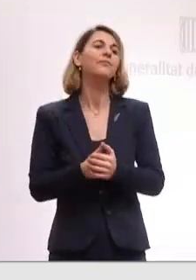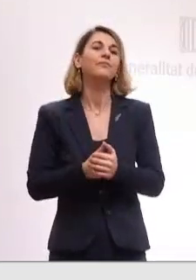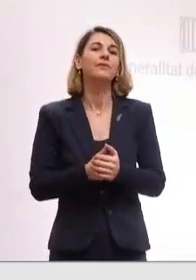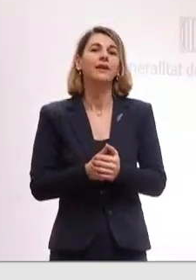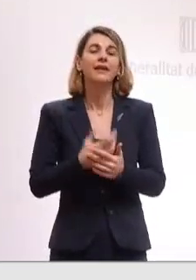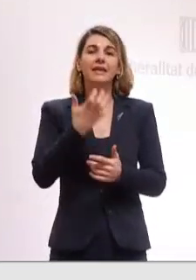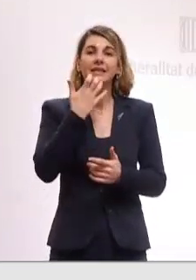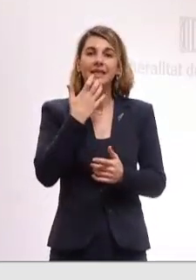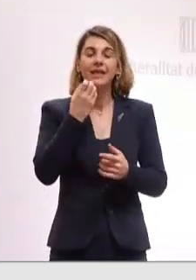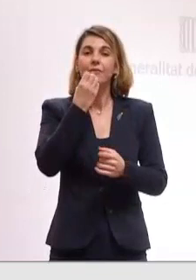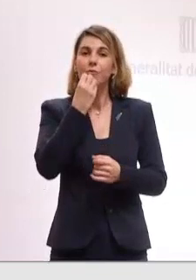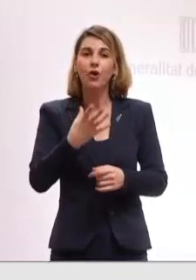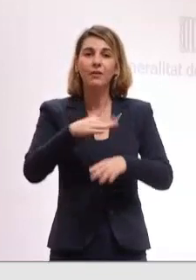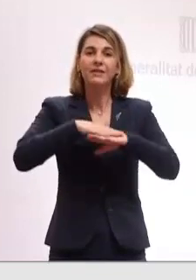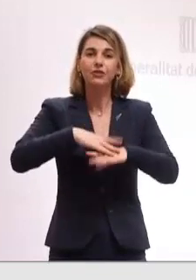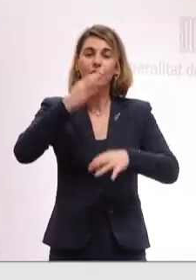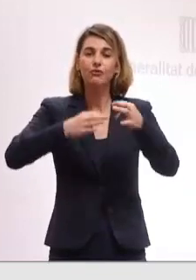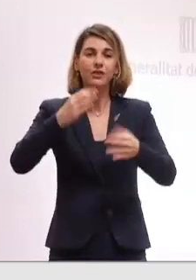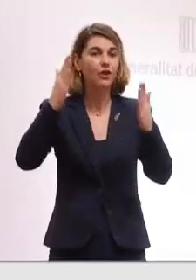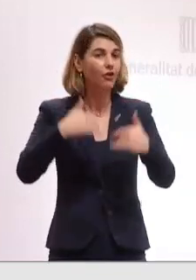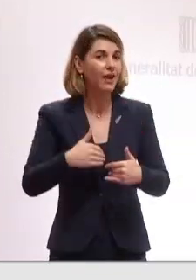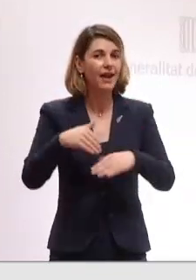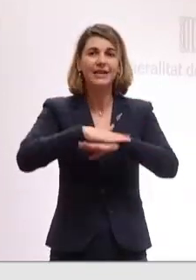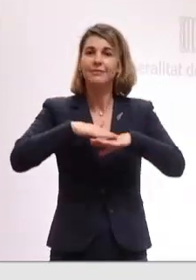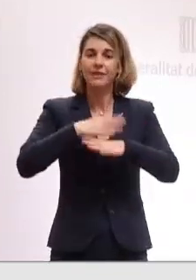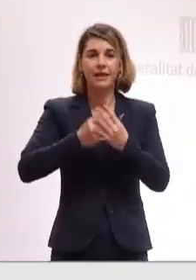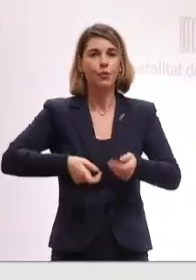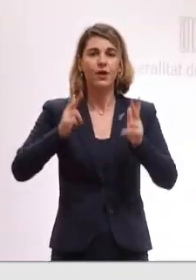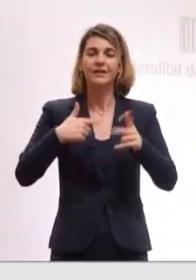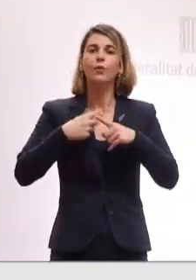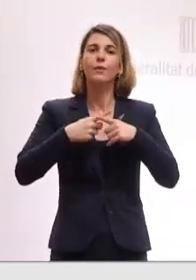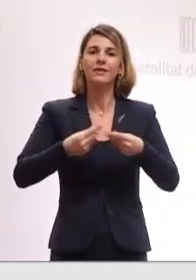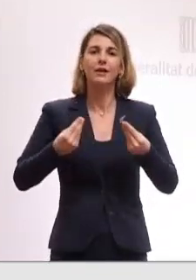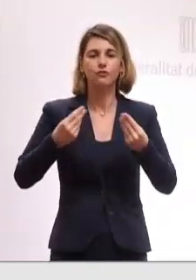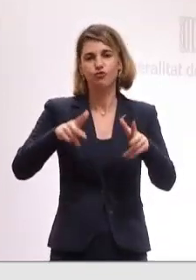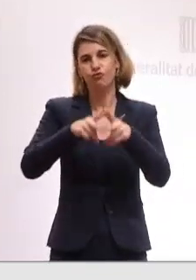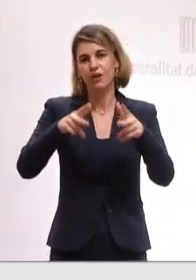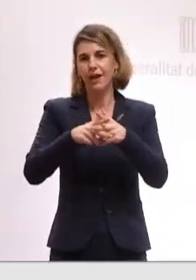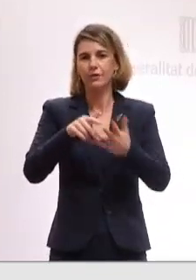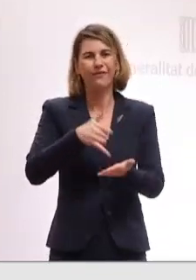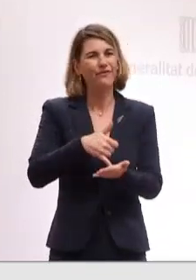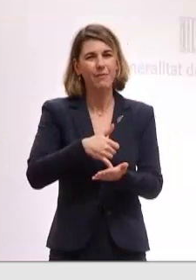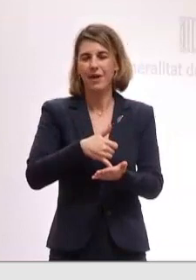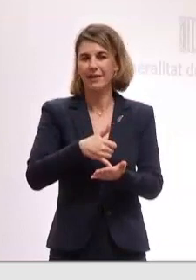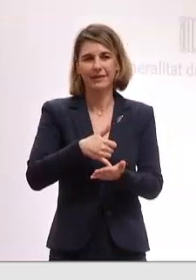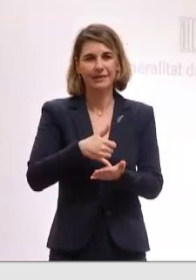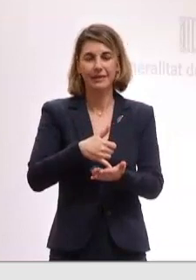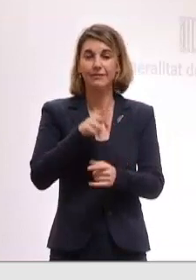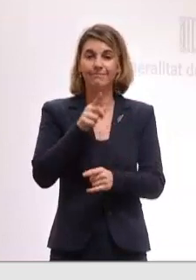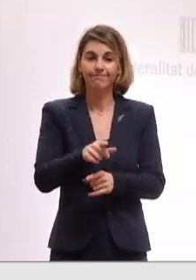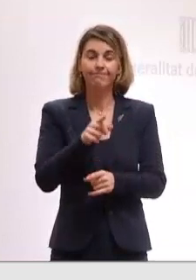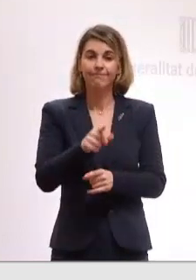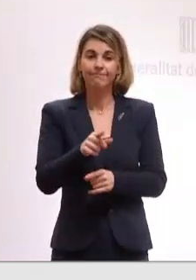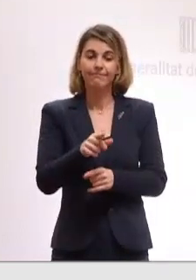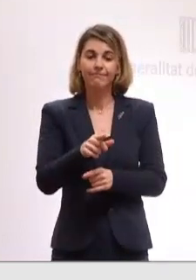de justícia, les bases de la democràcia i de la convivència social són molt febles i vulnerables. El